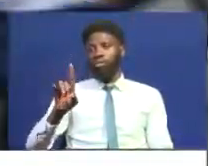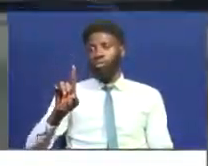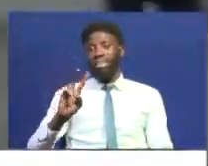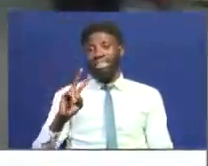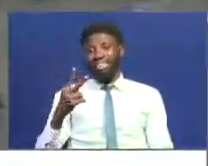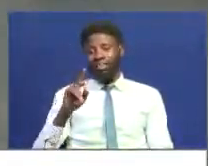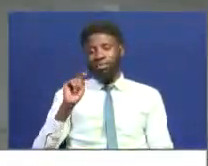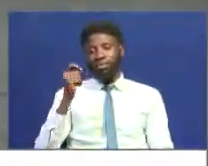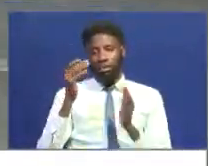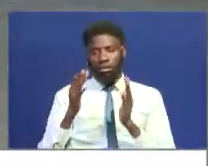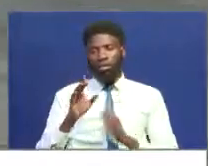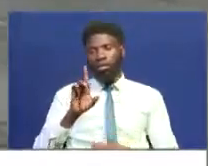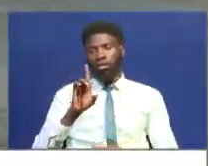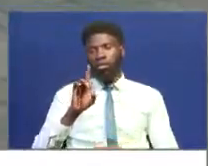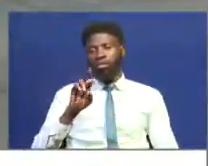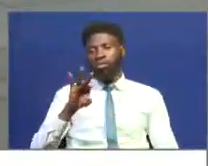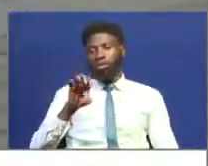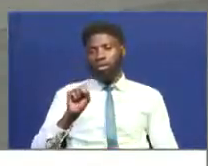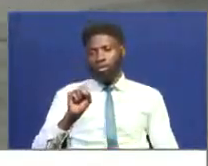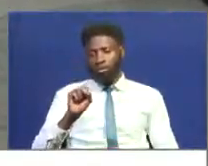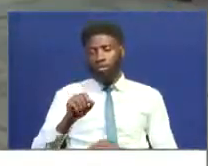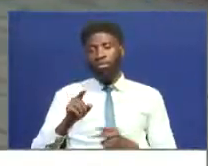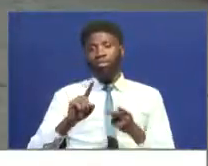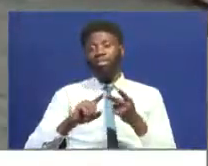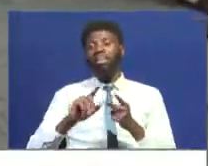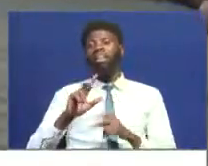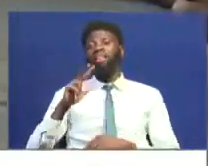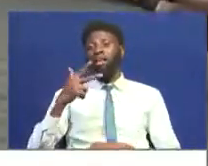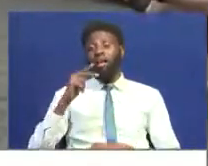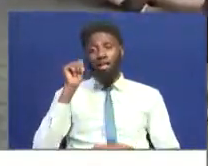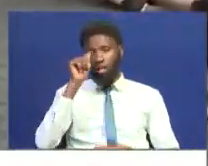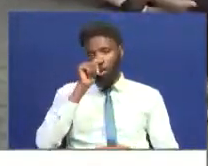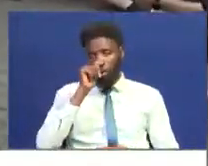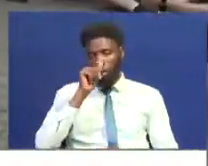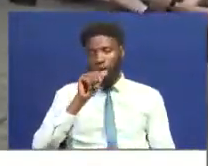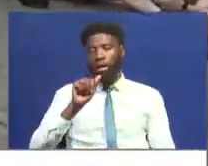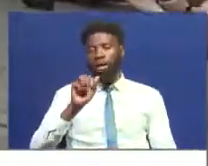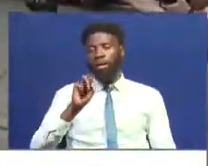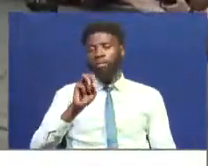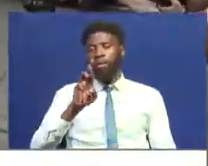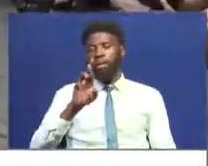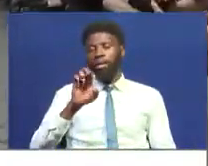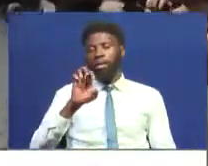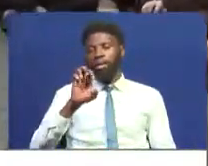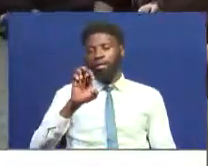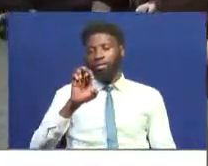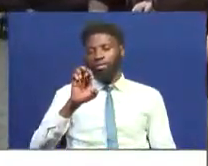Jepchirchir na Muethiopia Amare Shewarge walioridhika na nafasi za pili na tatu mtawalia.